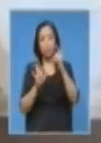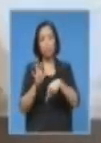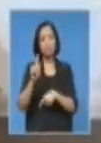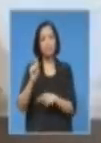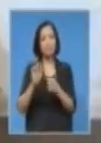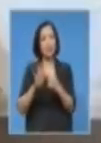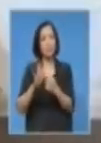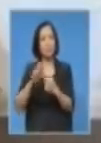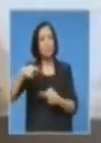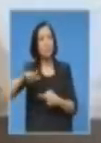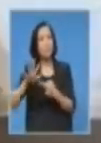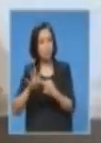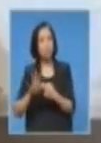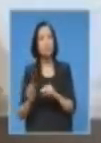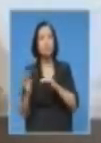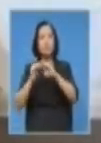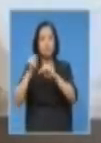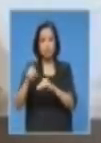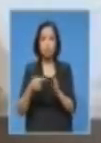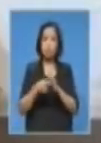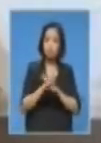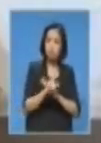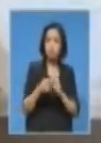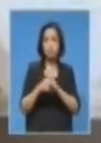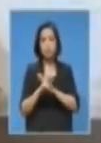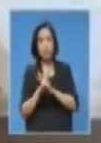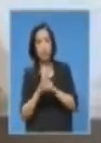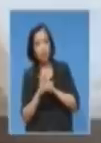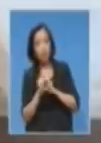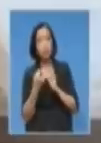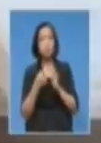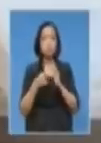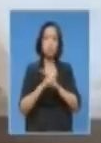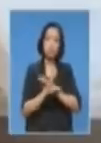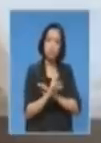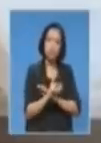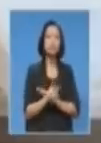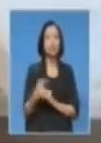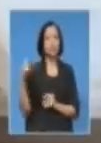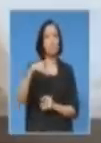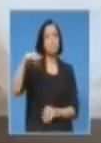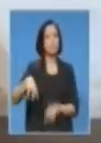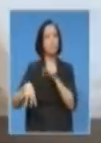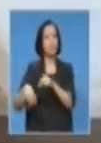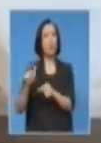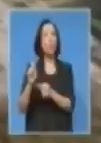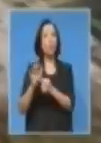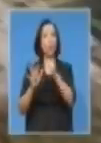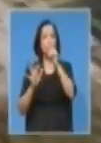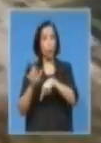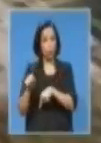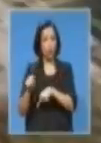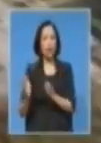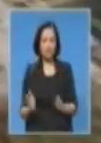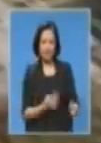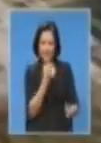ที่ยวนักลงทุนที่จะไปทางด้านชลบุรีระยองจันทบุรีนั้นได้ใช้สนามบินอุตภาวมากขึ้นครับสนามบินที่มีความสำคัญอีก